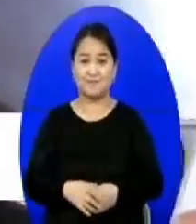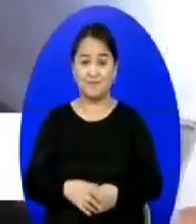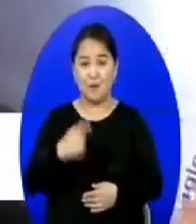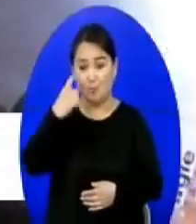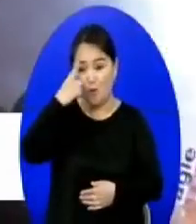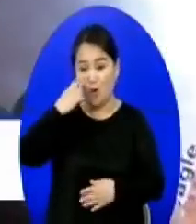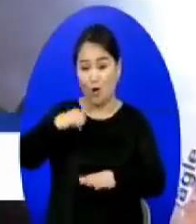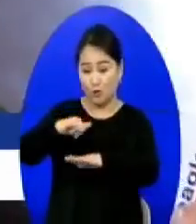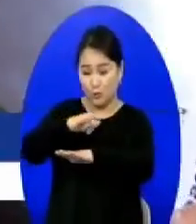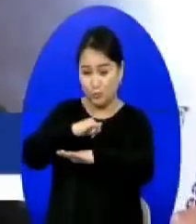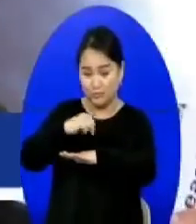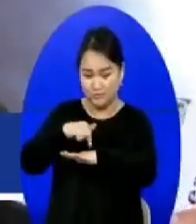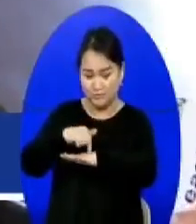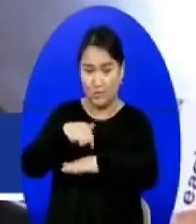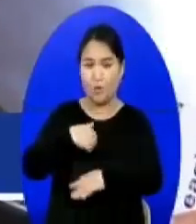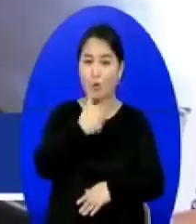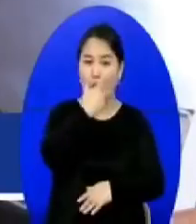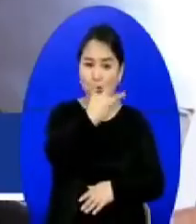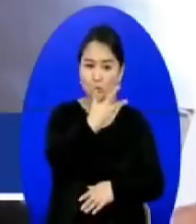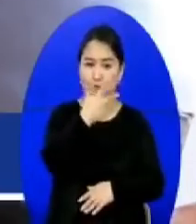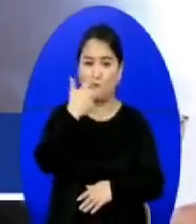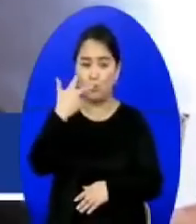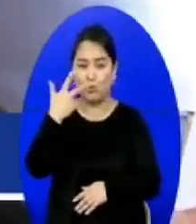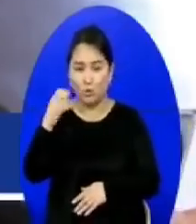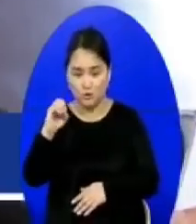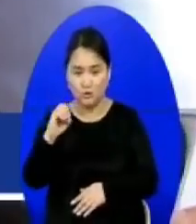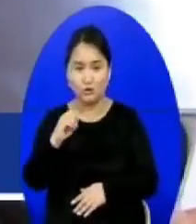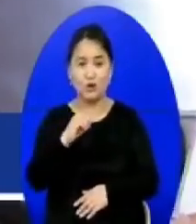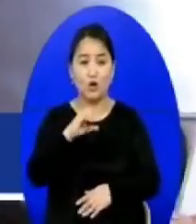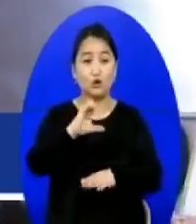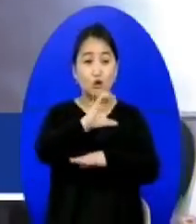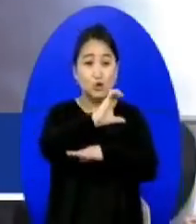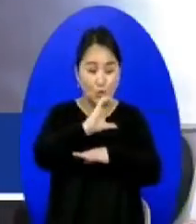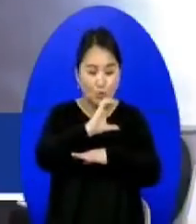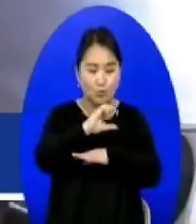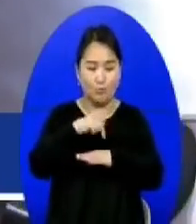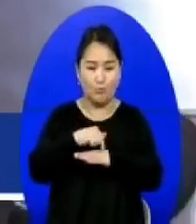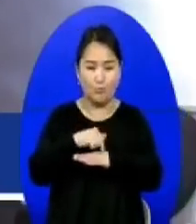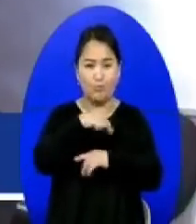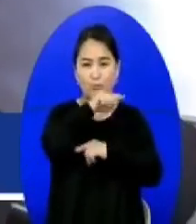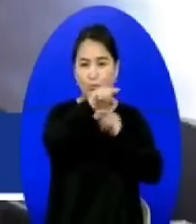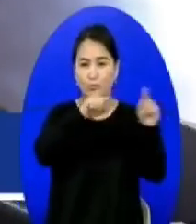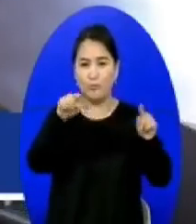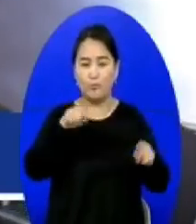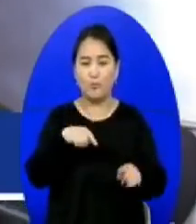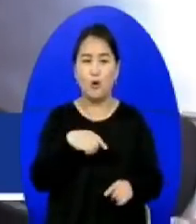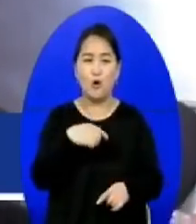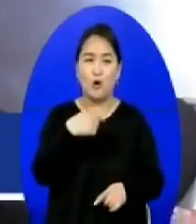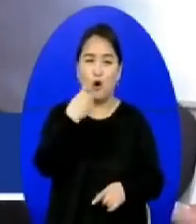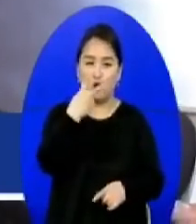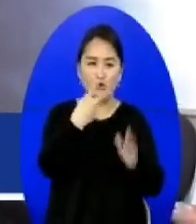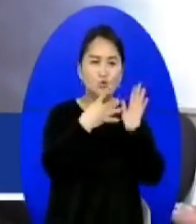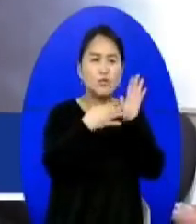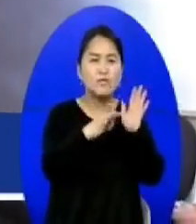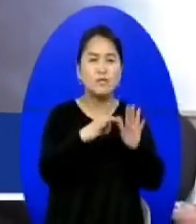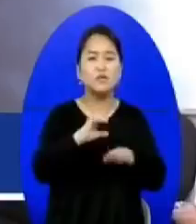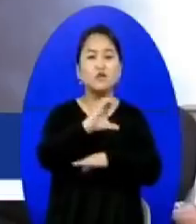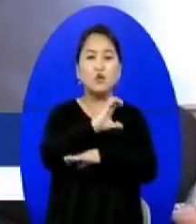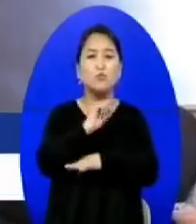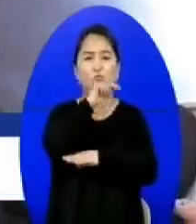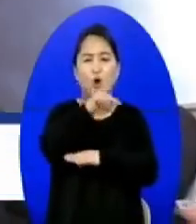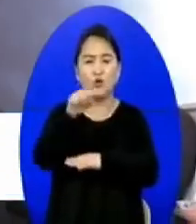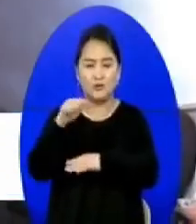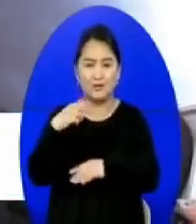Монгол оронд би одоо 330 сумаас 294 сумд ноцсон байдаг ажил мэргэжлийн шугамар. Ярса хаанал очинд Петровсла